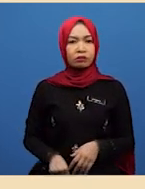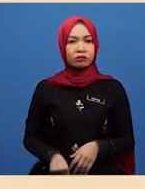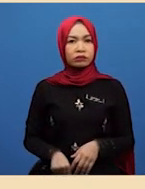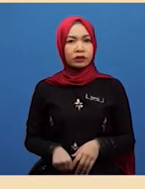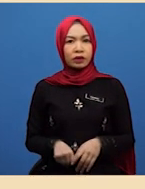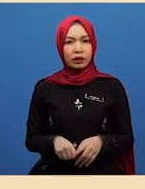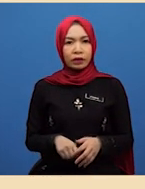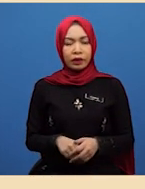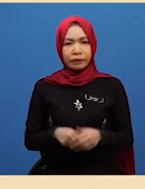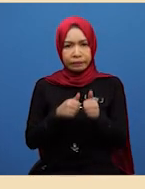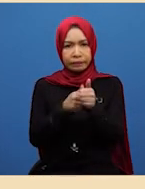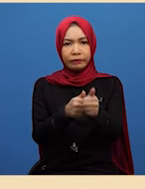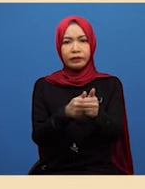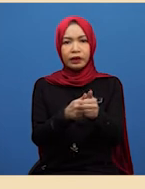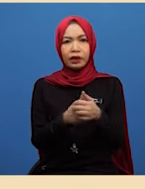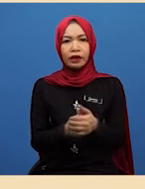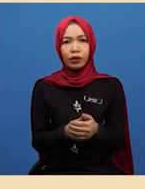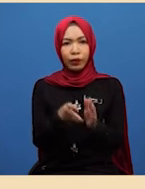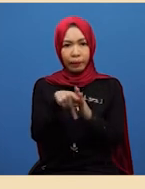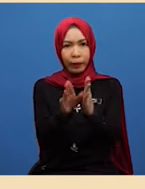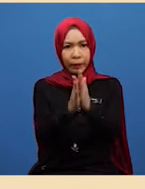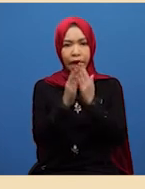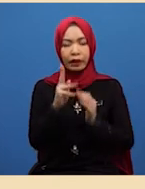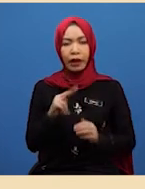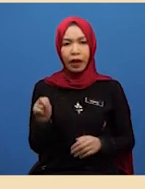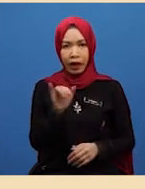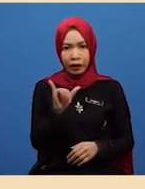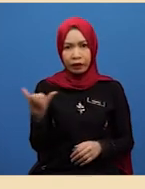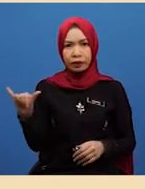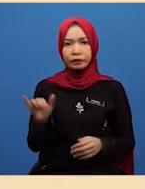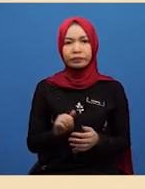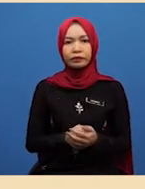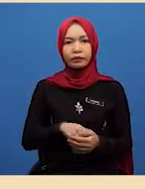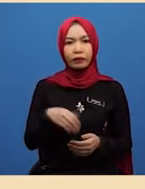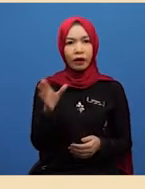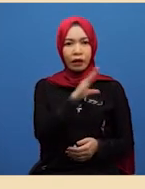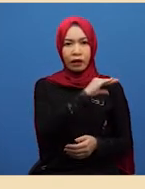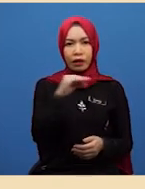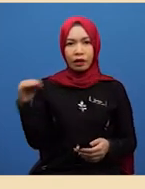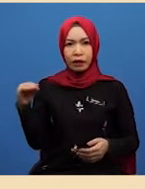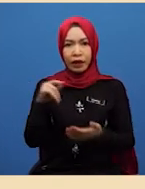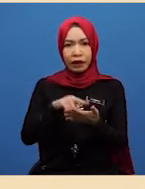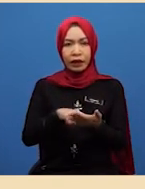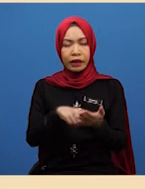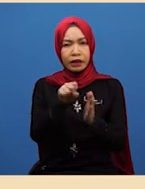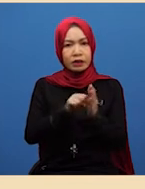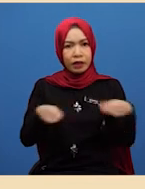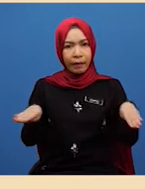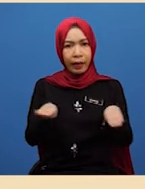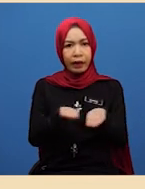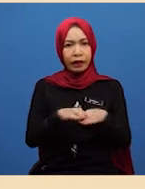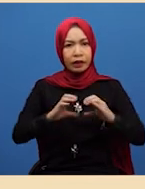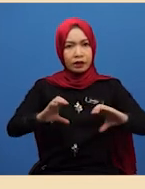tersebut. James Brooke turut menggunakan perjanjian sebagai strategi untuk meluaskan